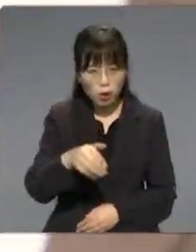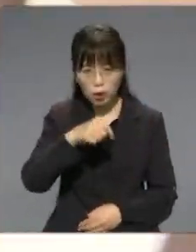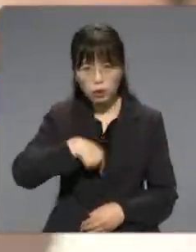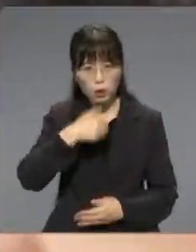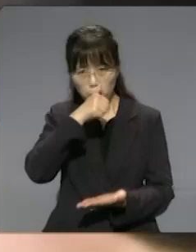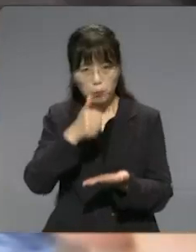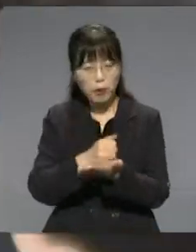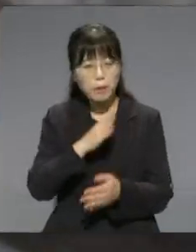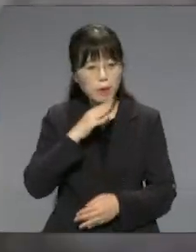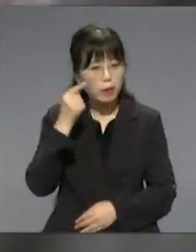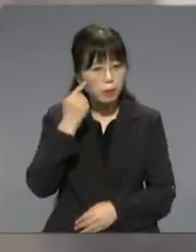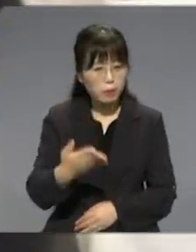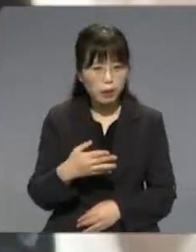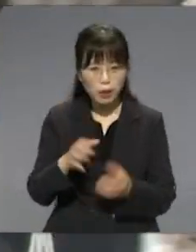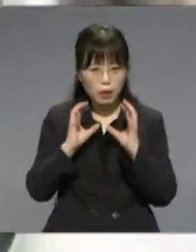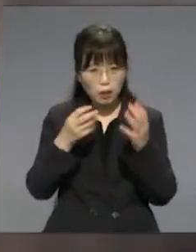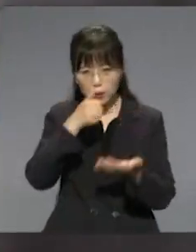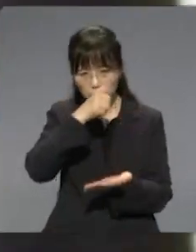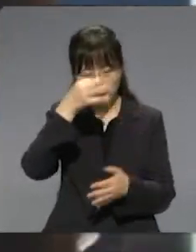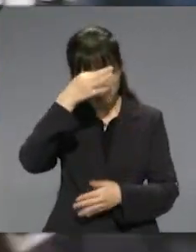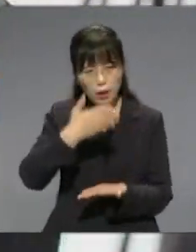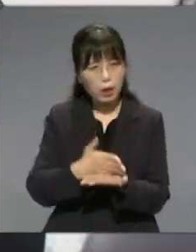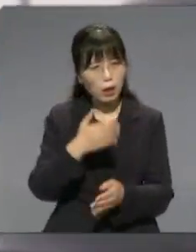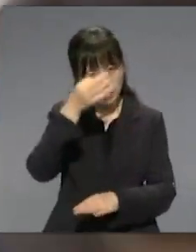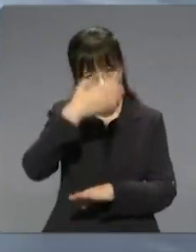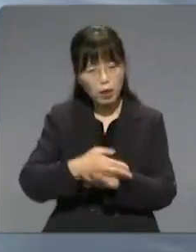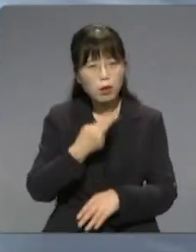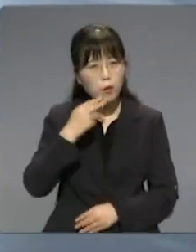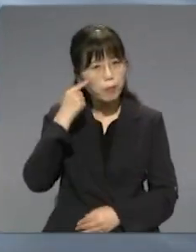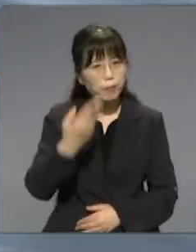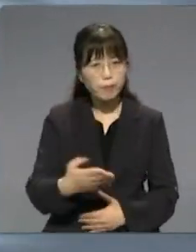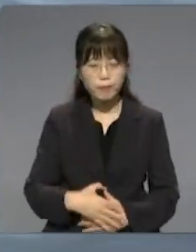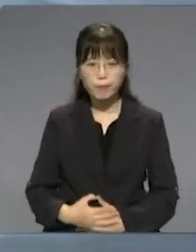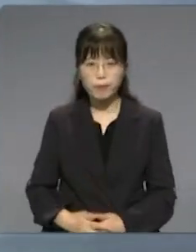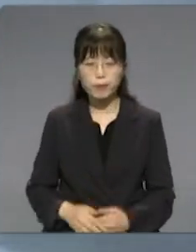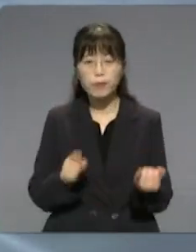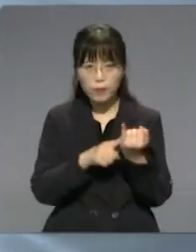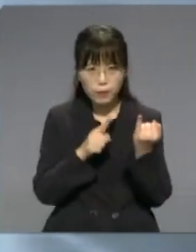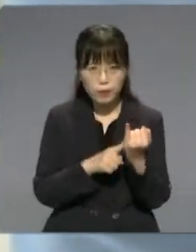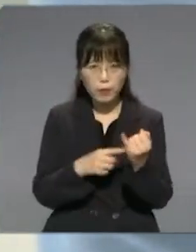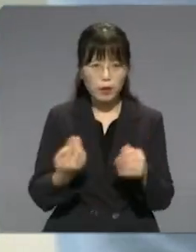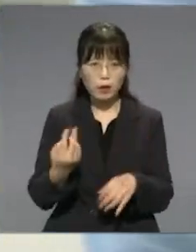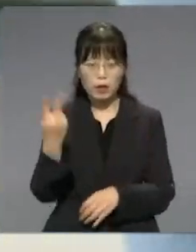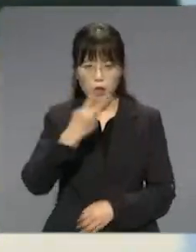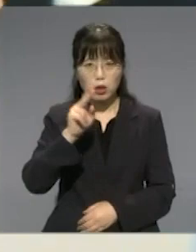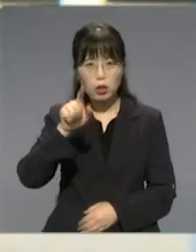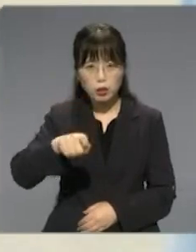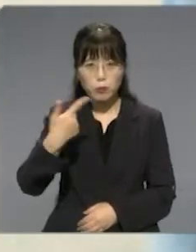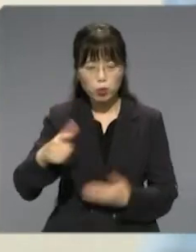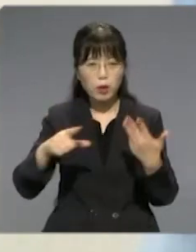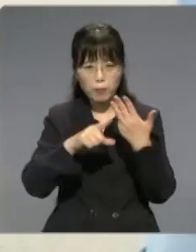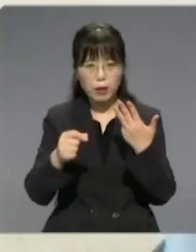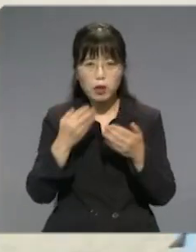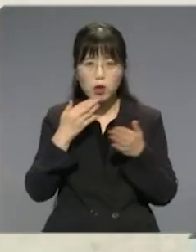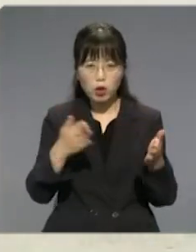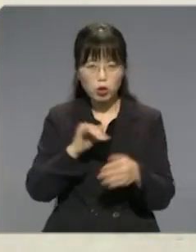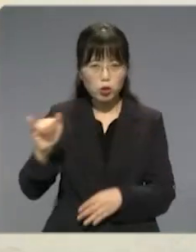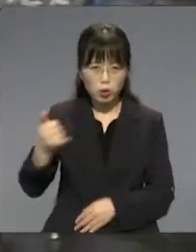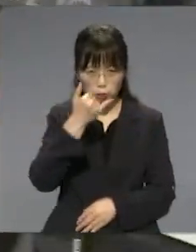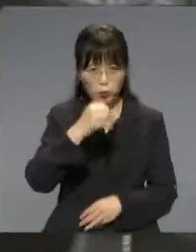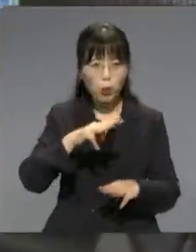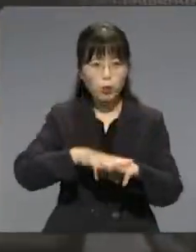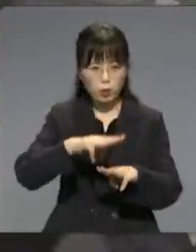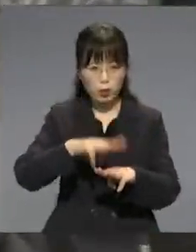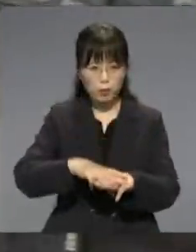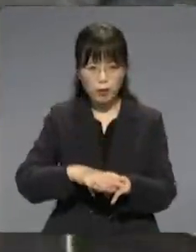단독 범행 맞습니까? 아이한테 미안하지 않으십니까? A씨는 지난 2016년 8월 경기 김포 한